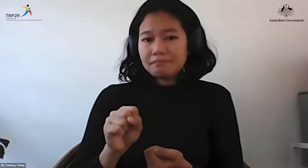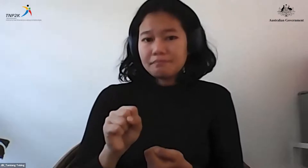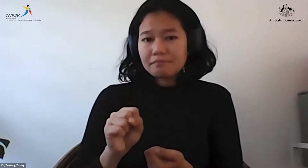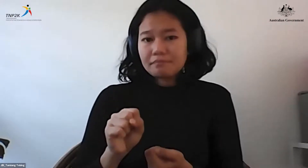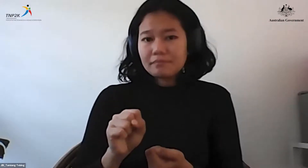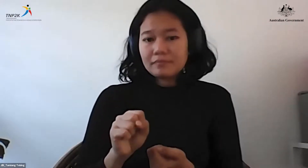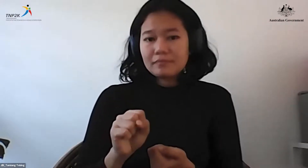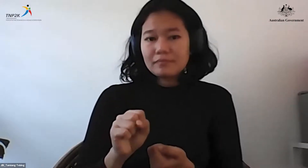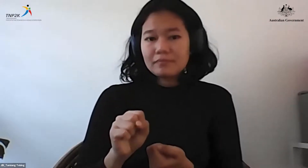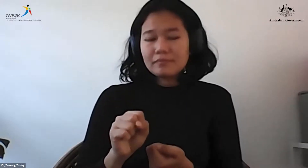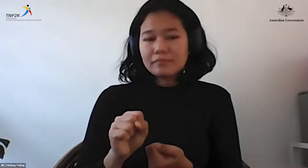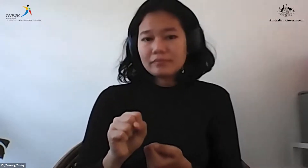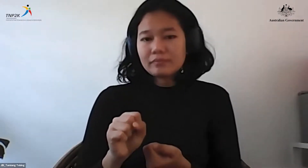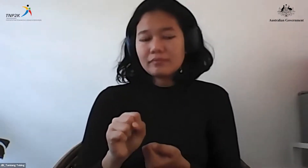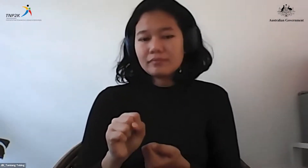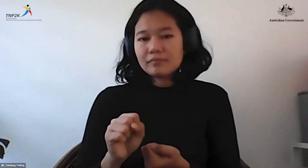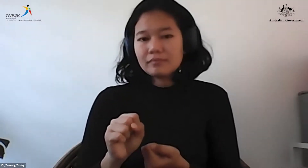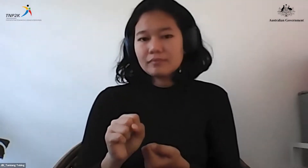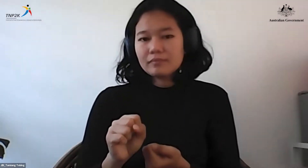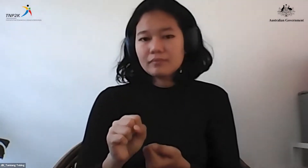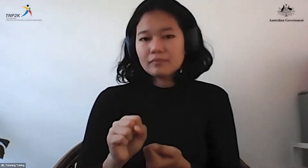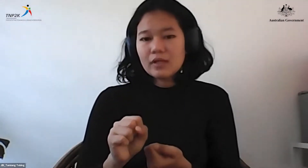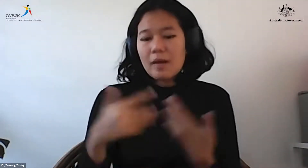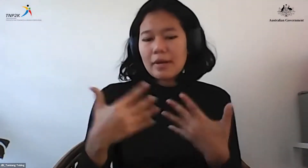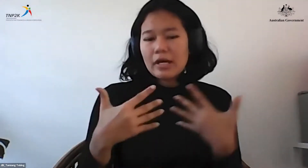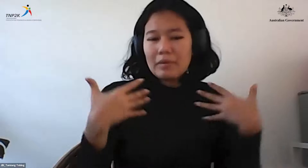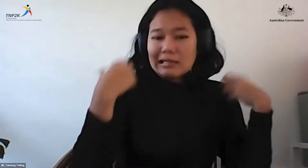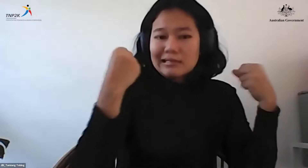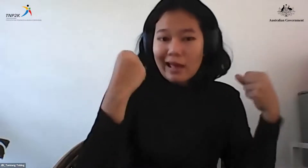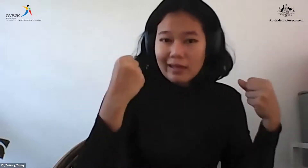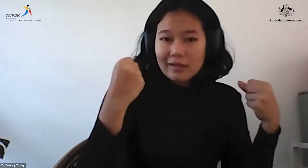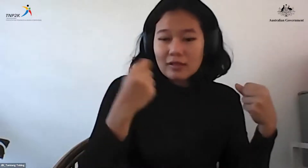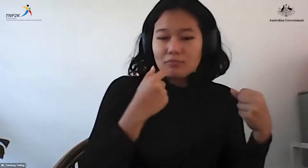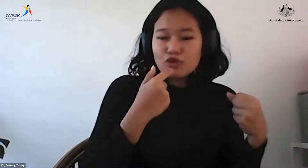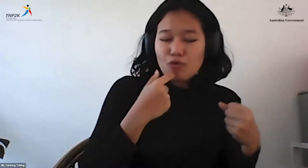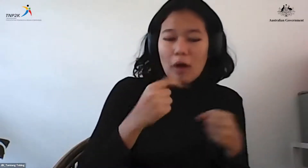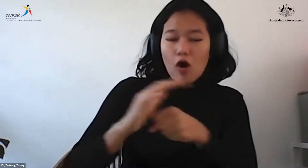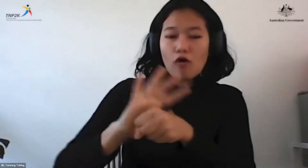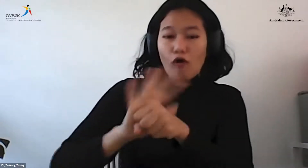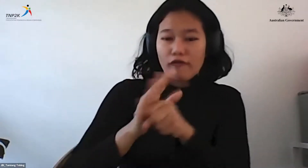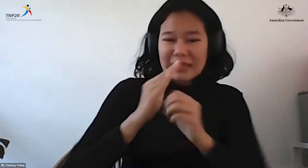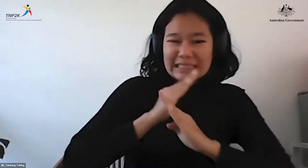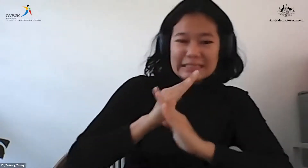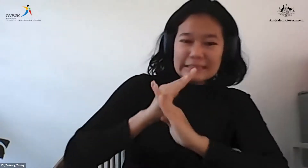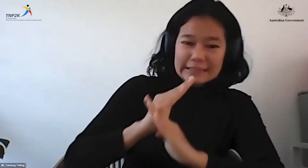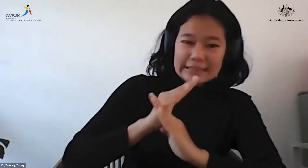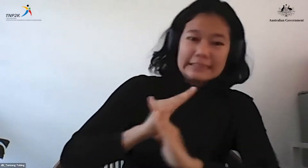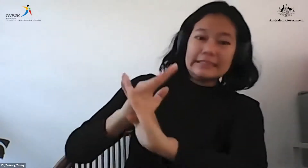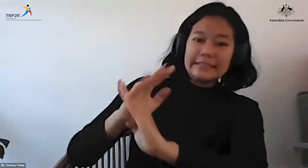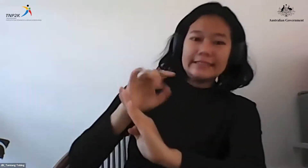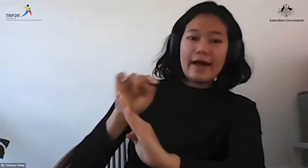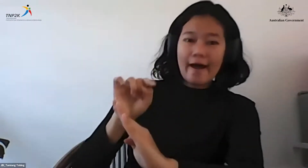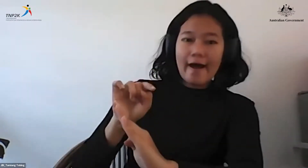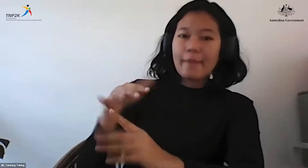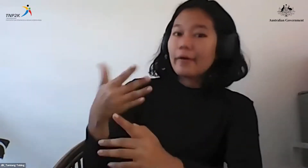mitigasi dari kemudian mitigasi kesehatan ya, mencegah penularan yang harus dilakukan adalah